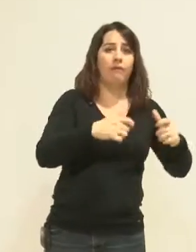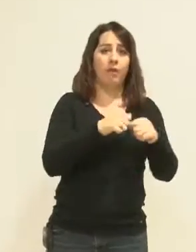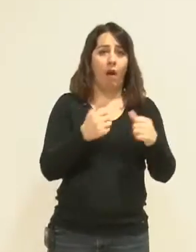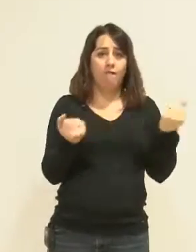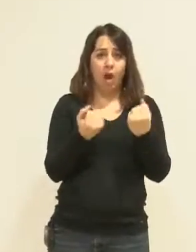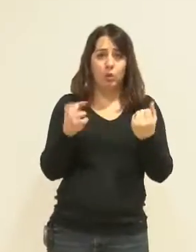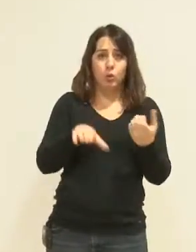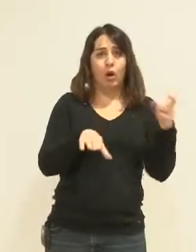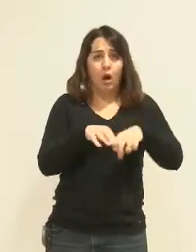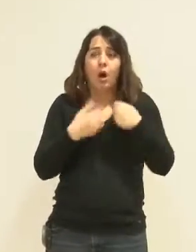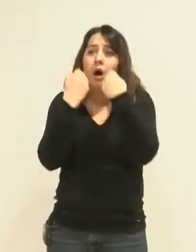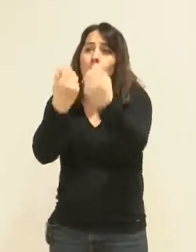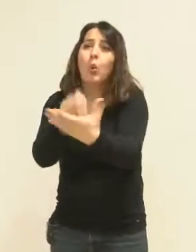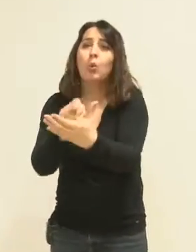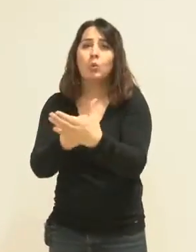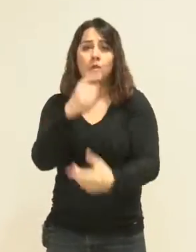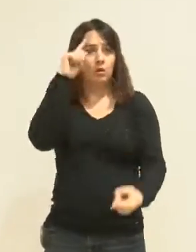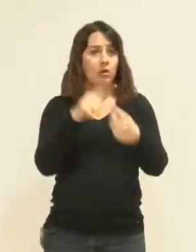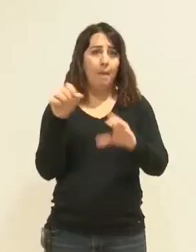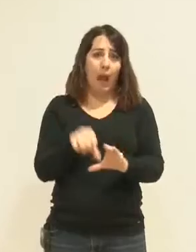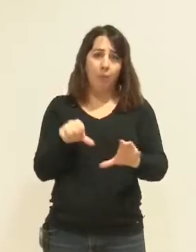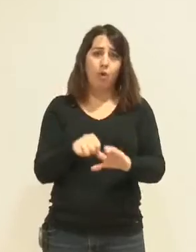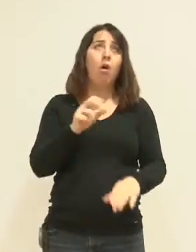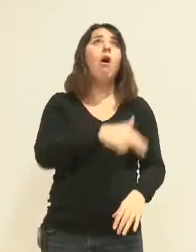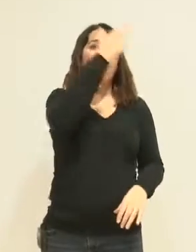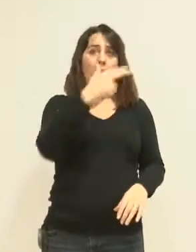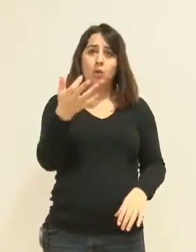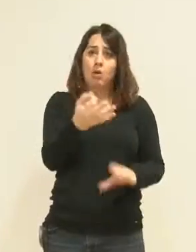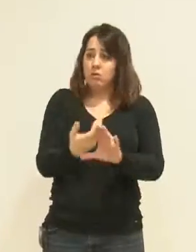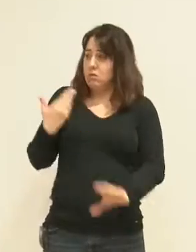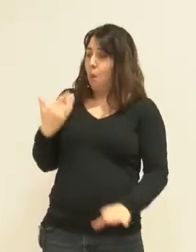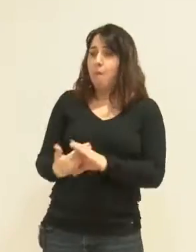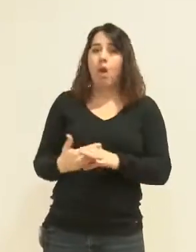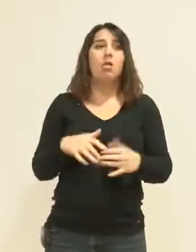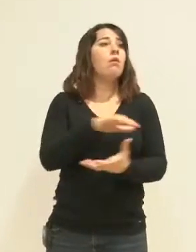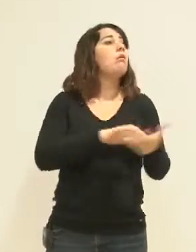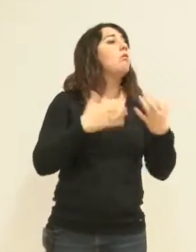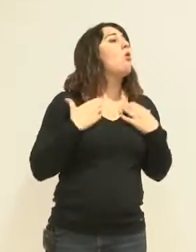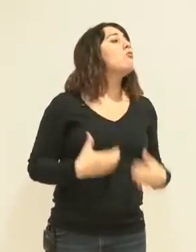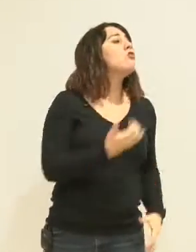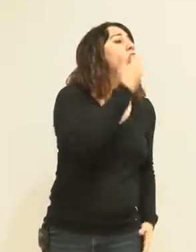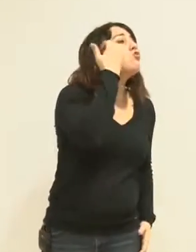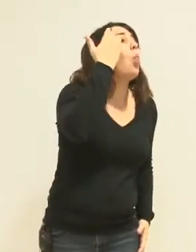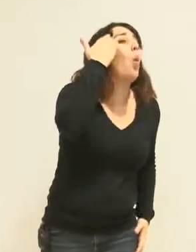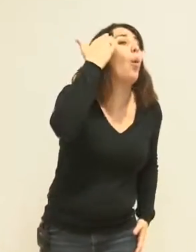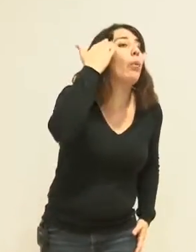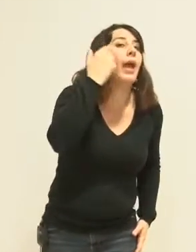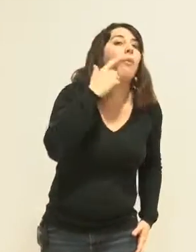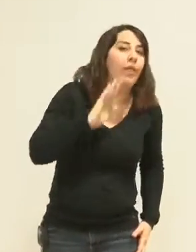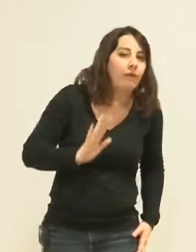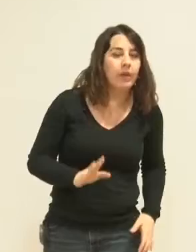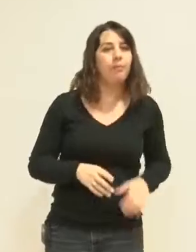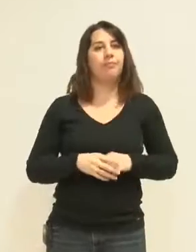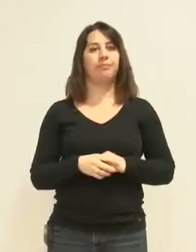le problème du carburant est un problème national depuis quelques semaines. Vous connaissez les gilets jaunes, je suppose.